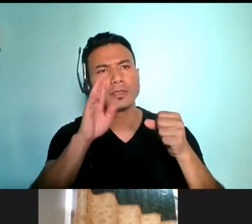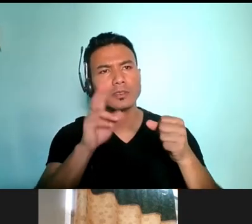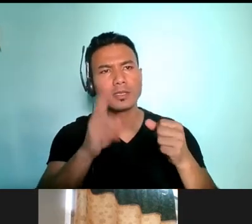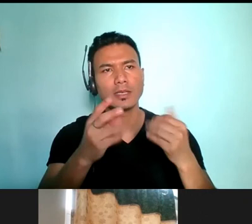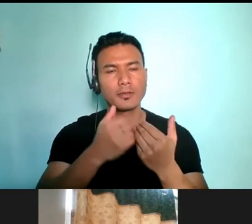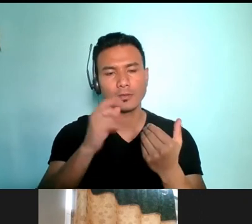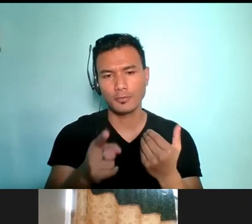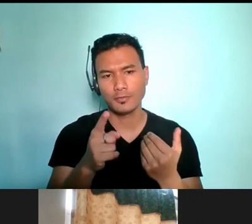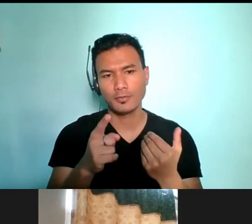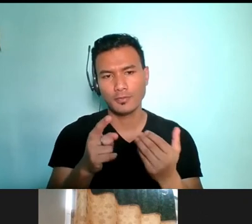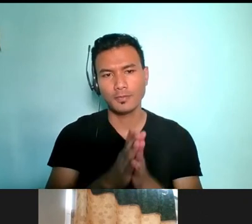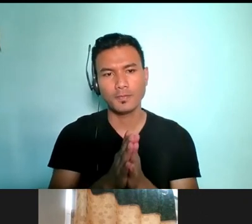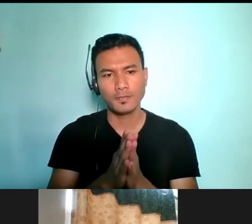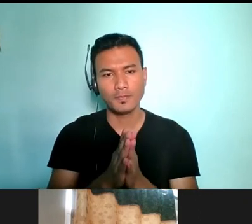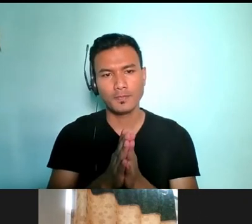मै